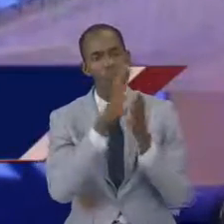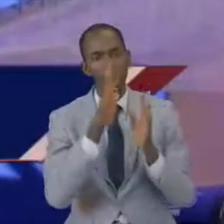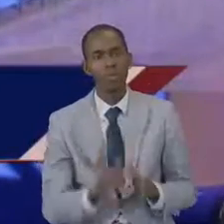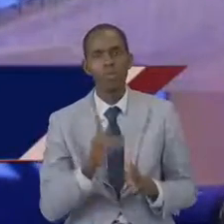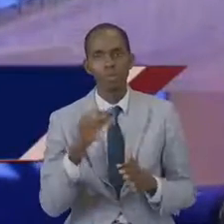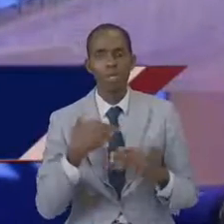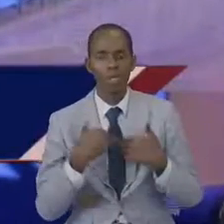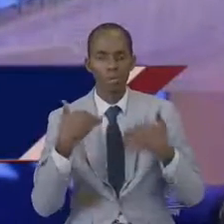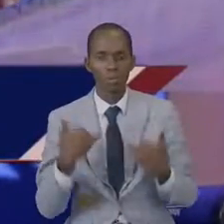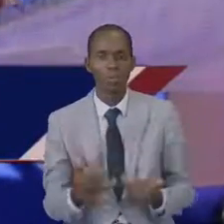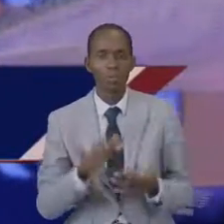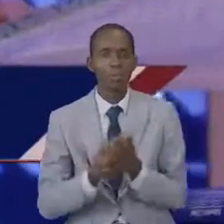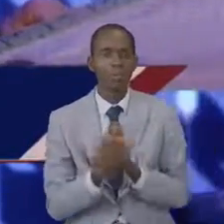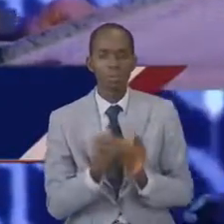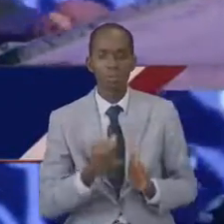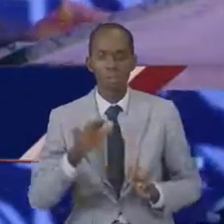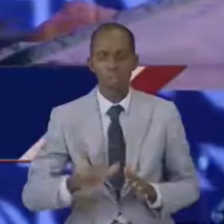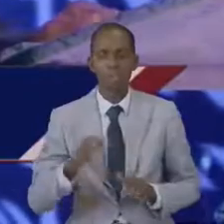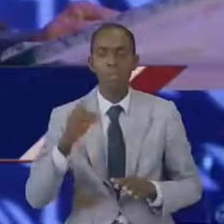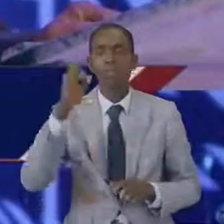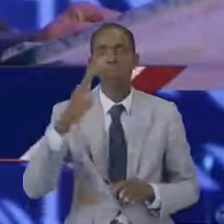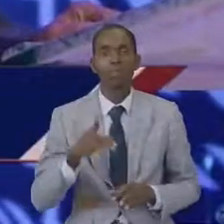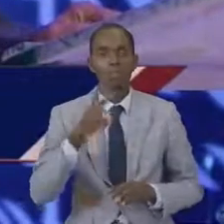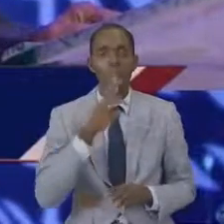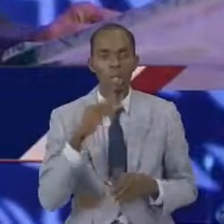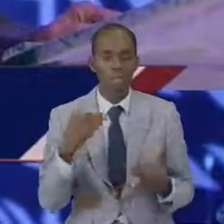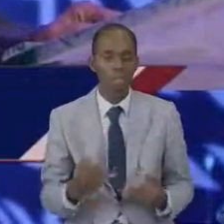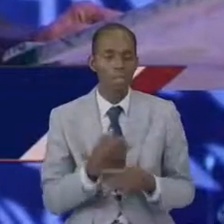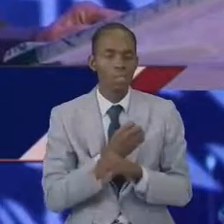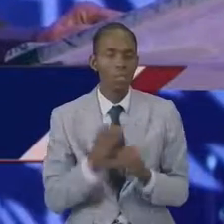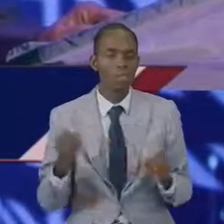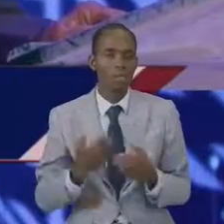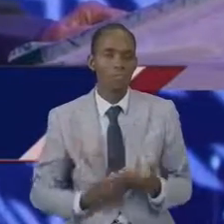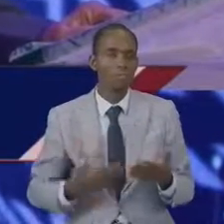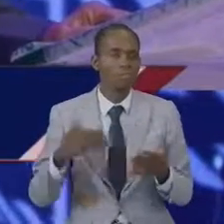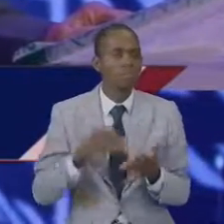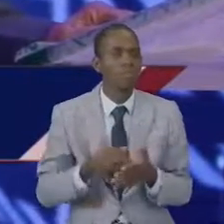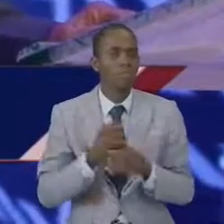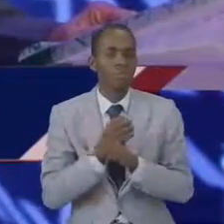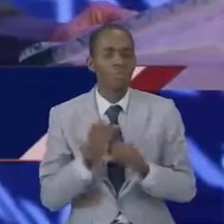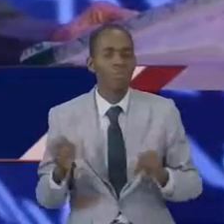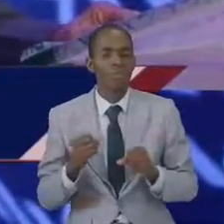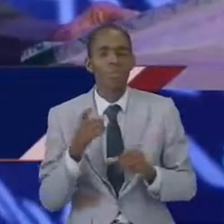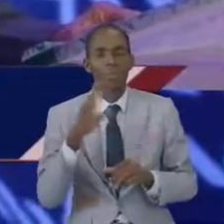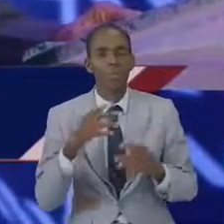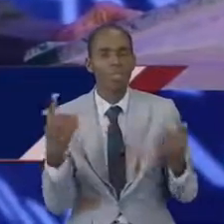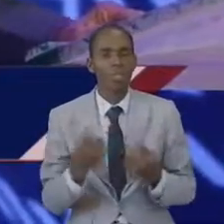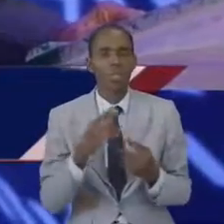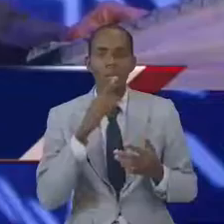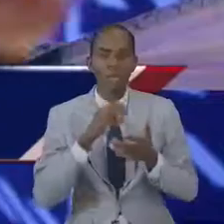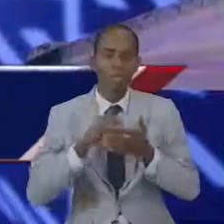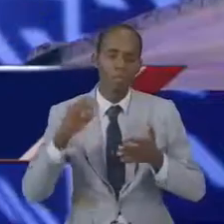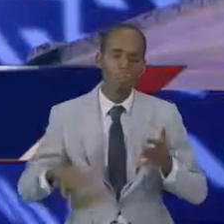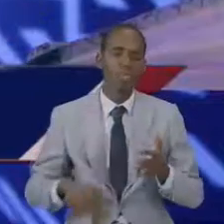par les sœurs maintenant vous êtes devenus un enfant de Dieu vous êtes converti vos péchés